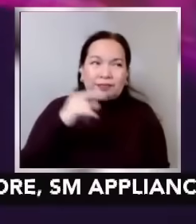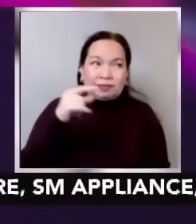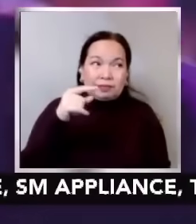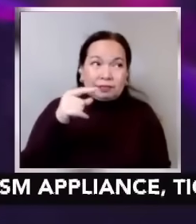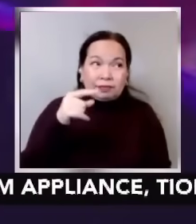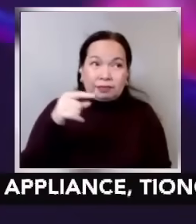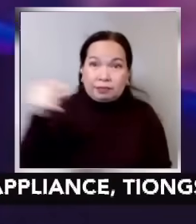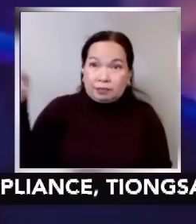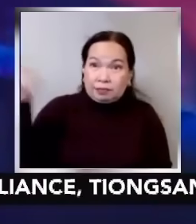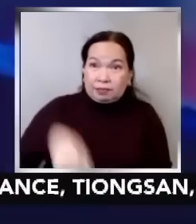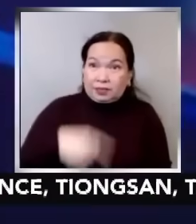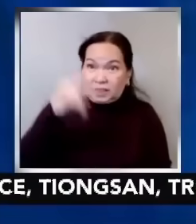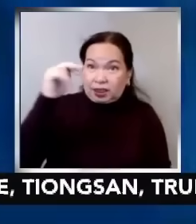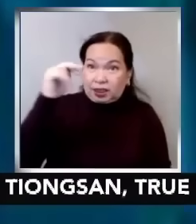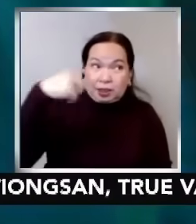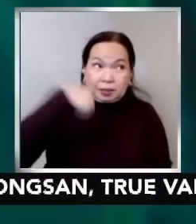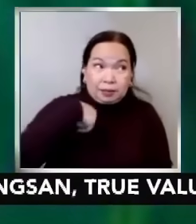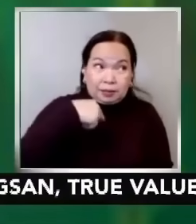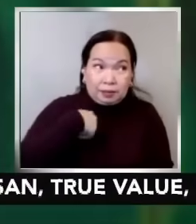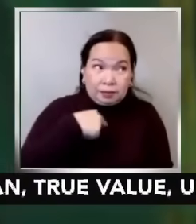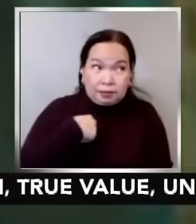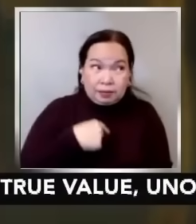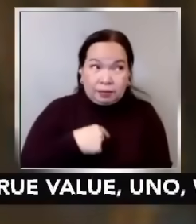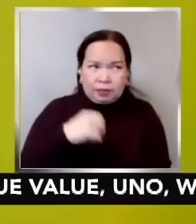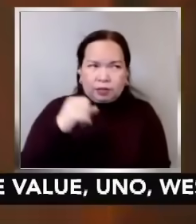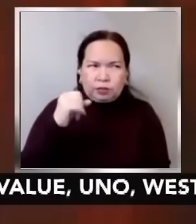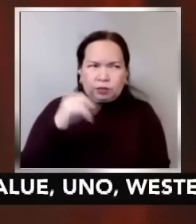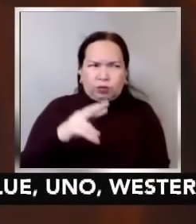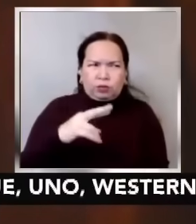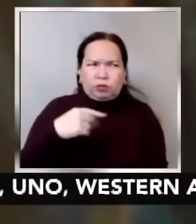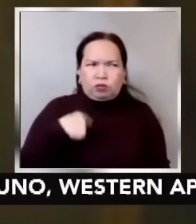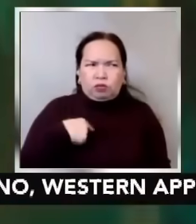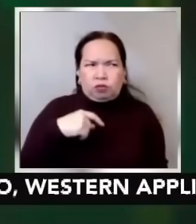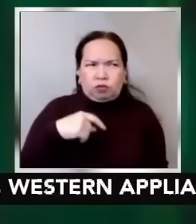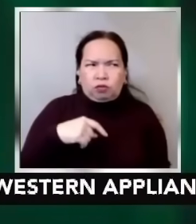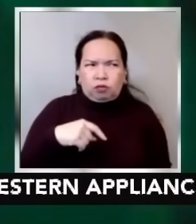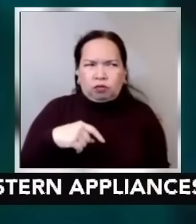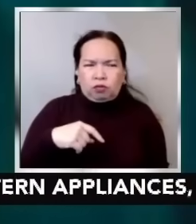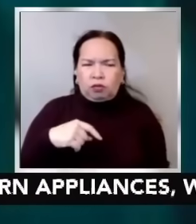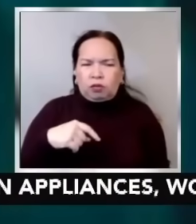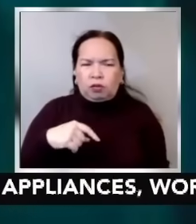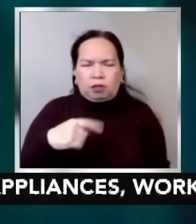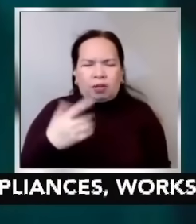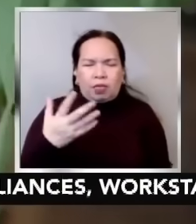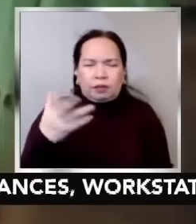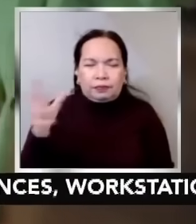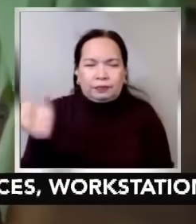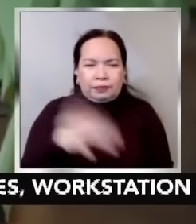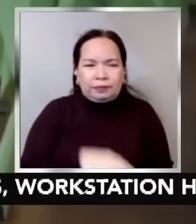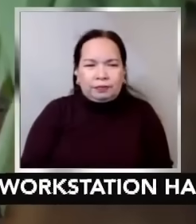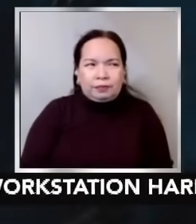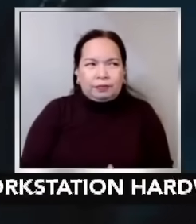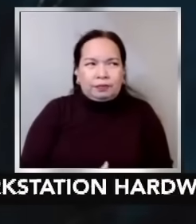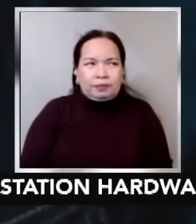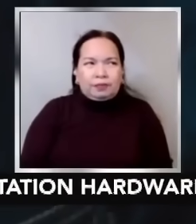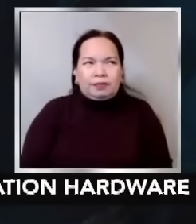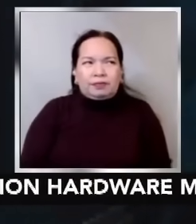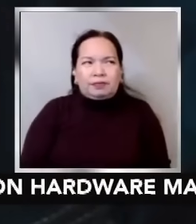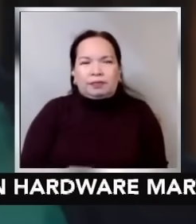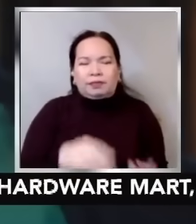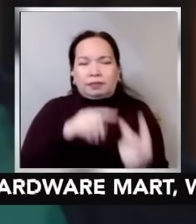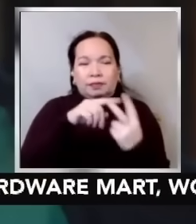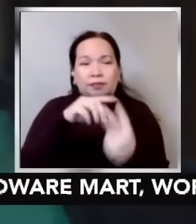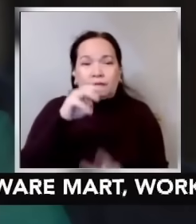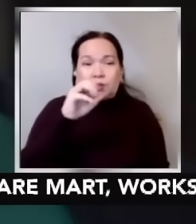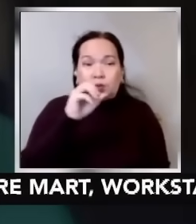O kailangan mo ako? Kaya nandito ka? Team Monique or Team Clay? Gardine, ako lang